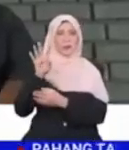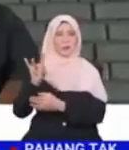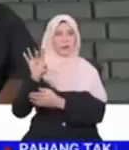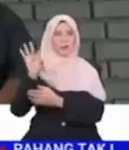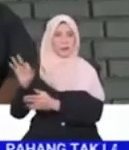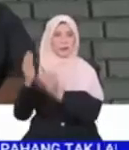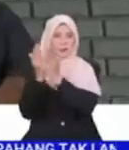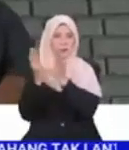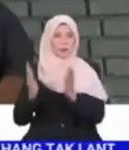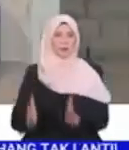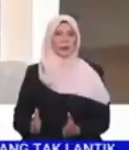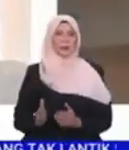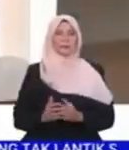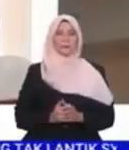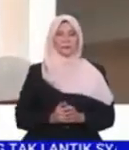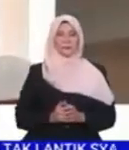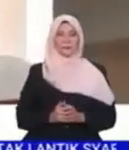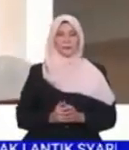3,489 pelajar.